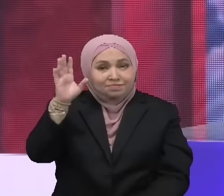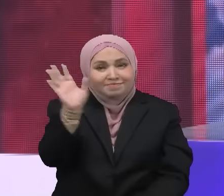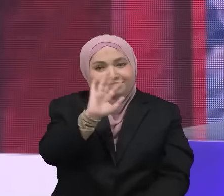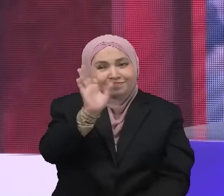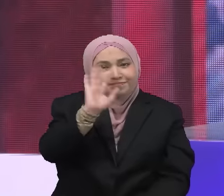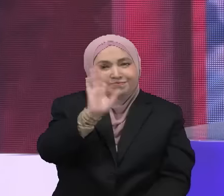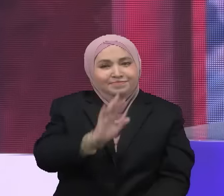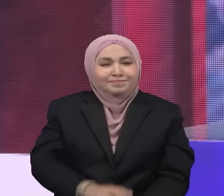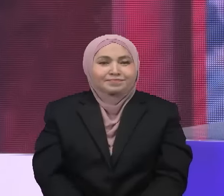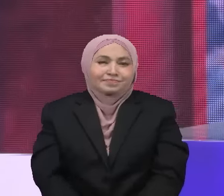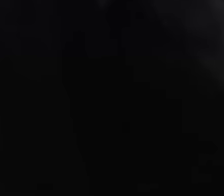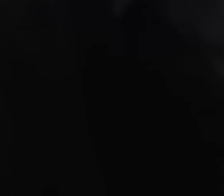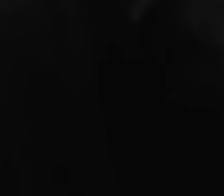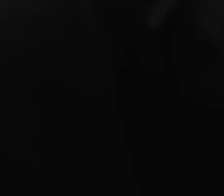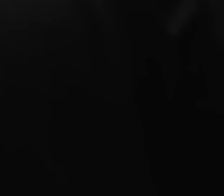insyaAllah.